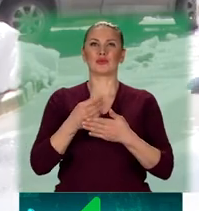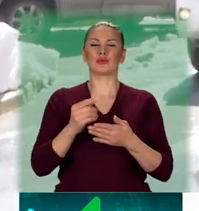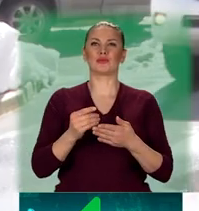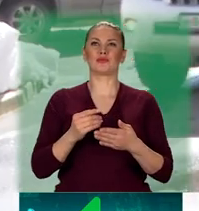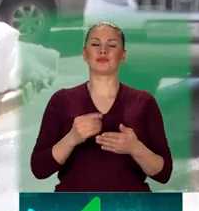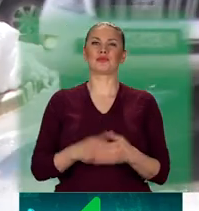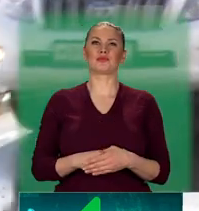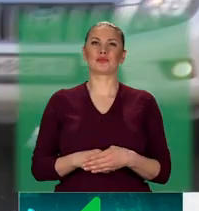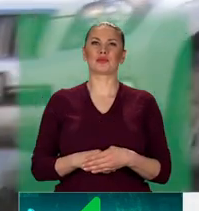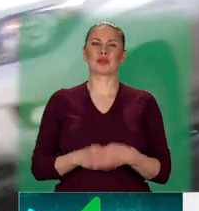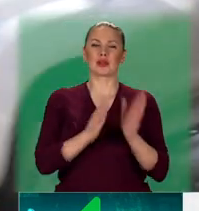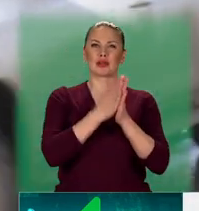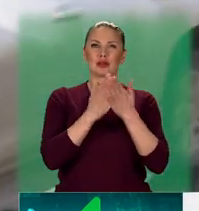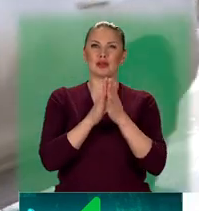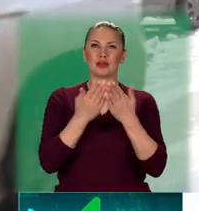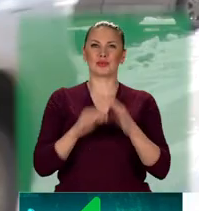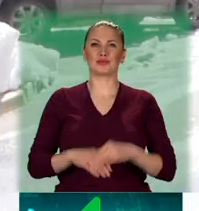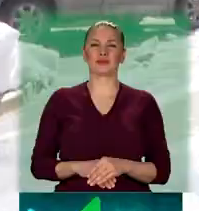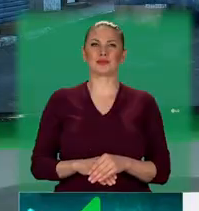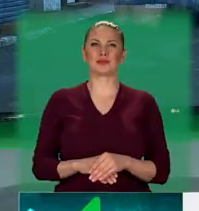Алексей Нестеров, телекомпания ОТВ.